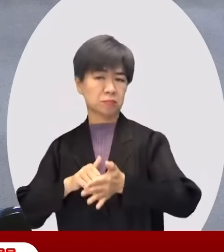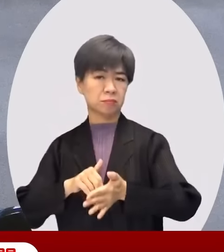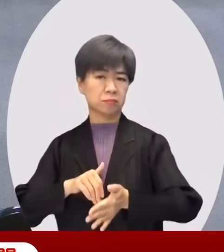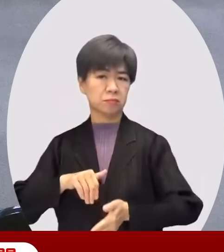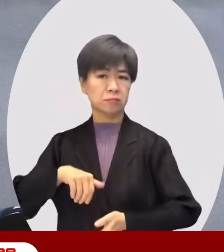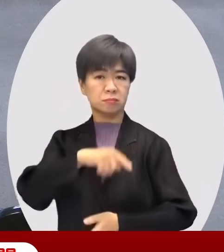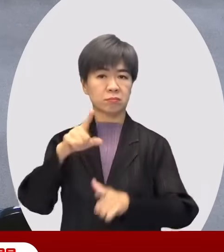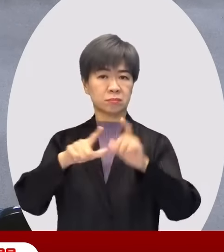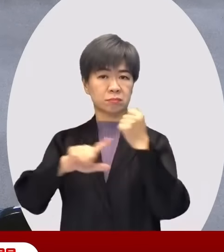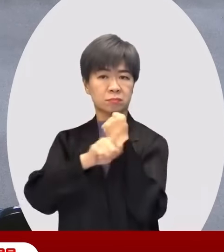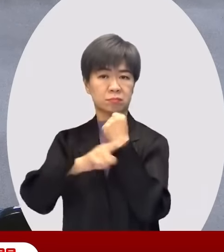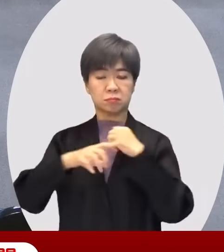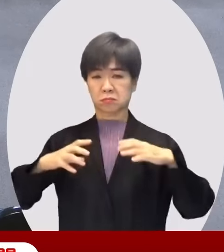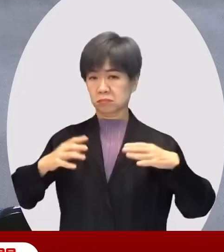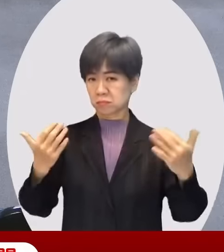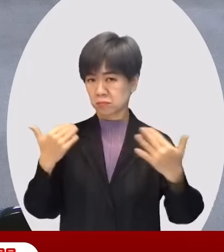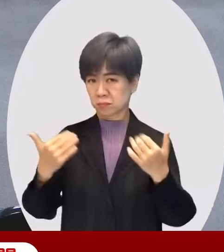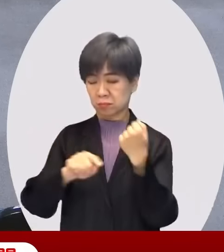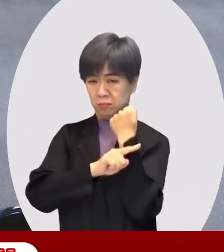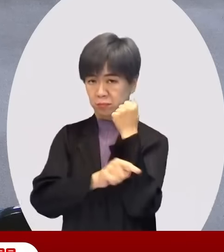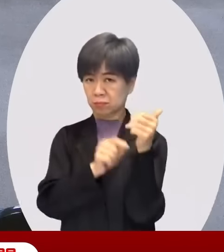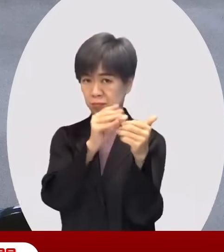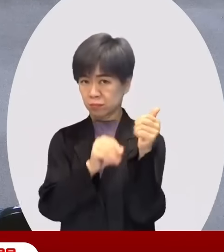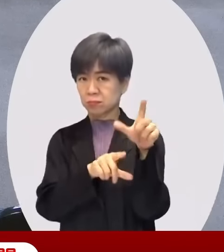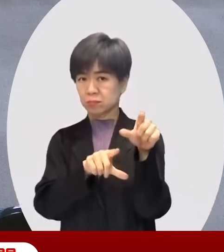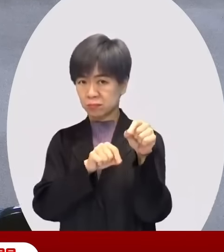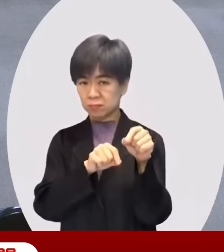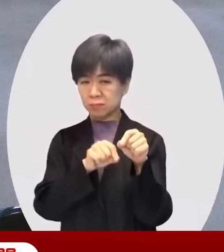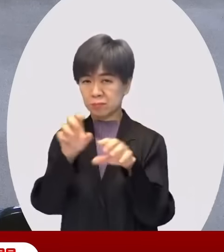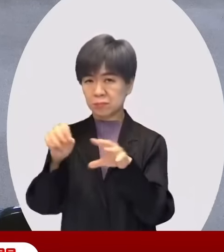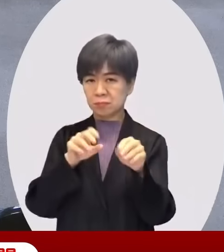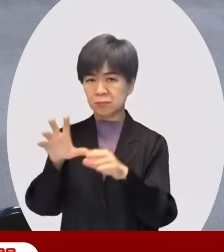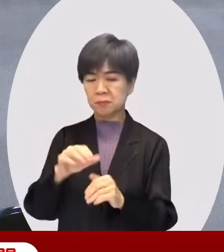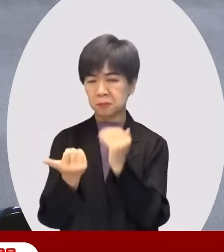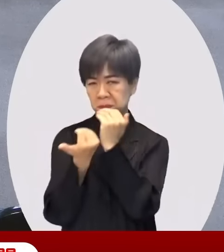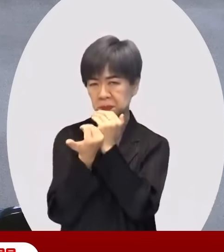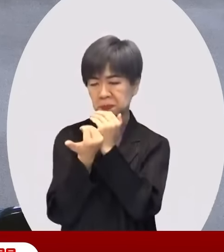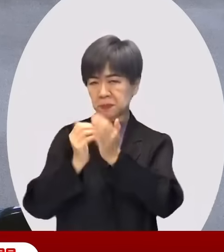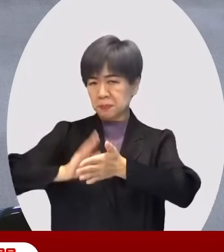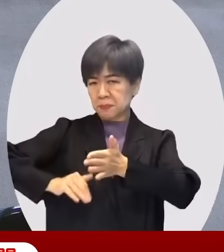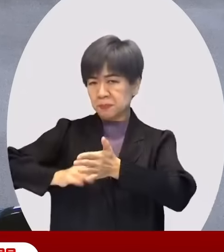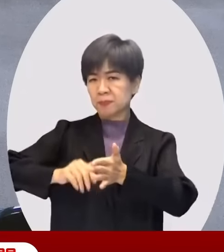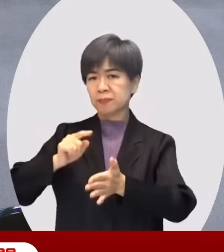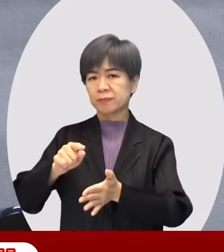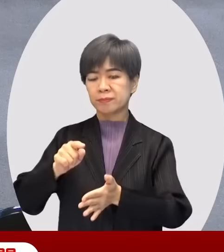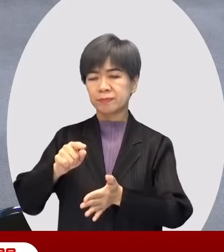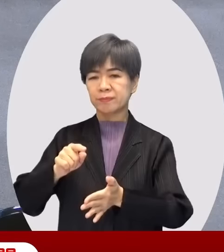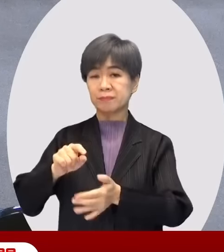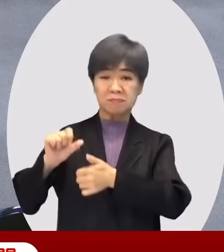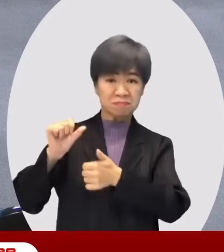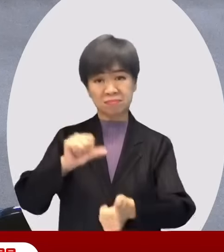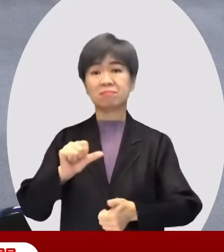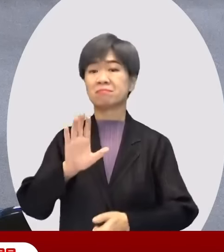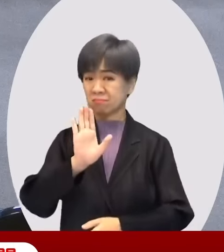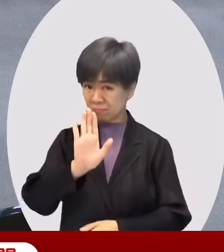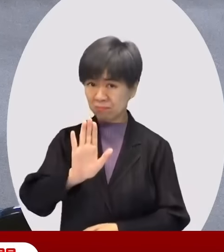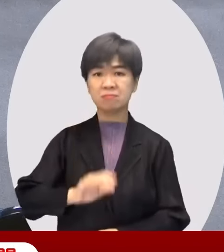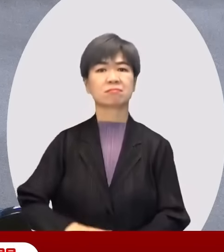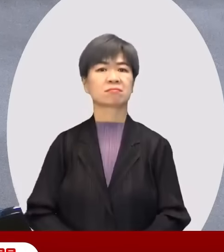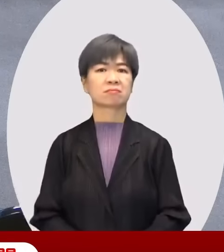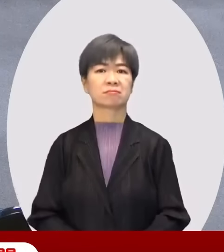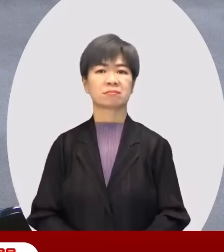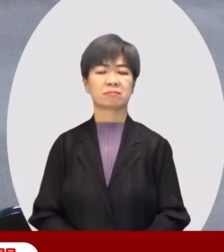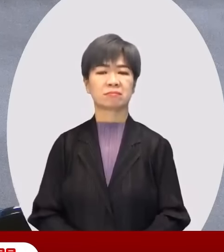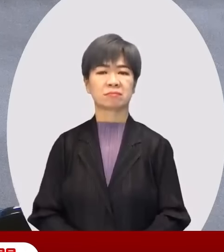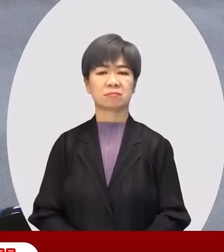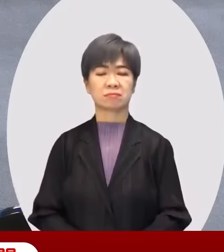法官也非常清楚，在我国的法规上，对于隐匿资讯，好，这个本来就会有相关的处罚的规范。